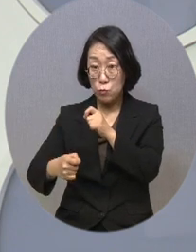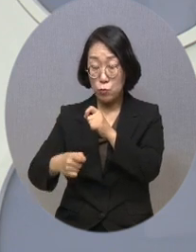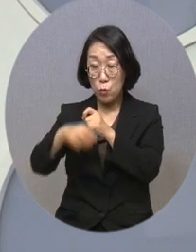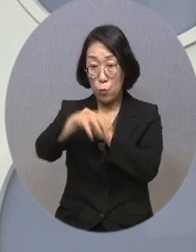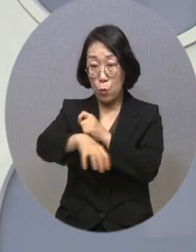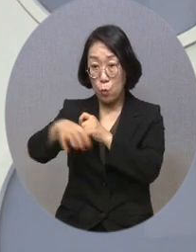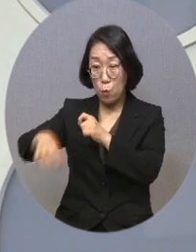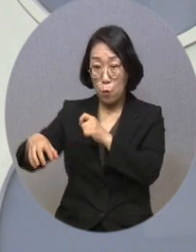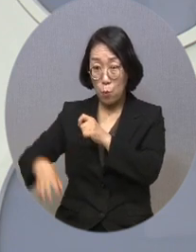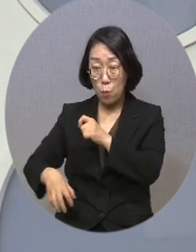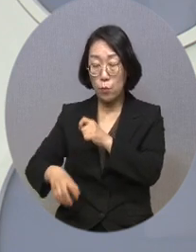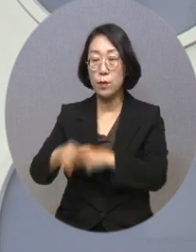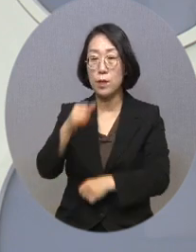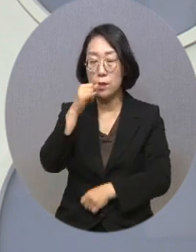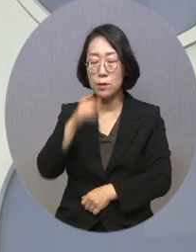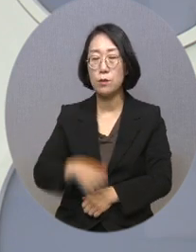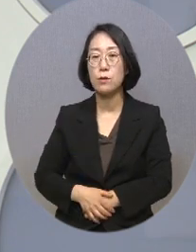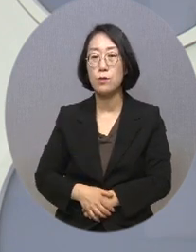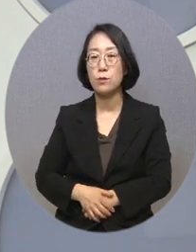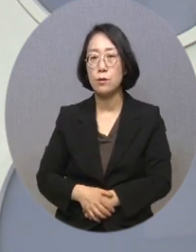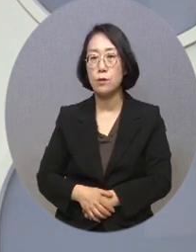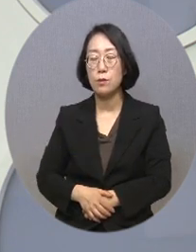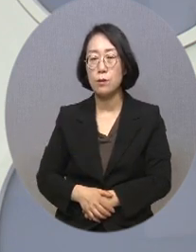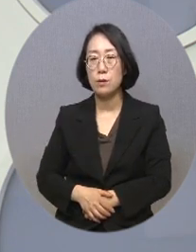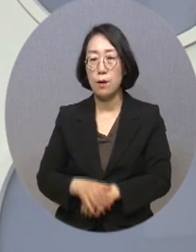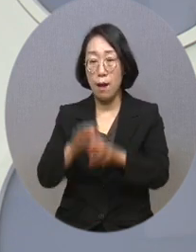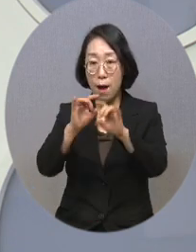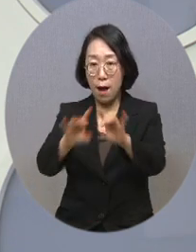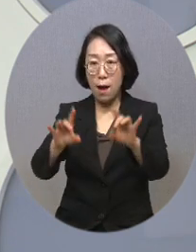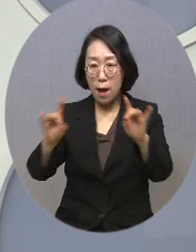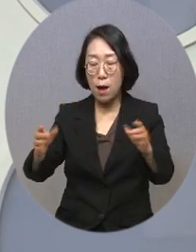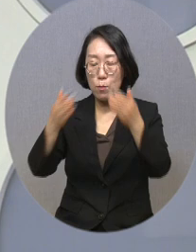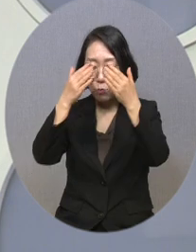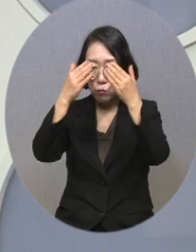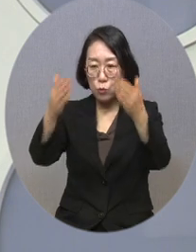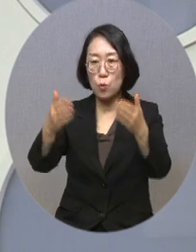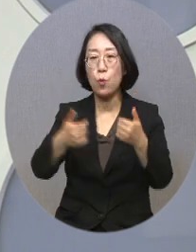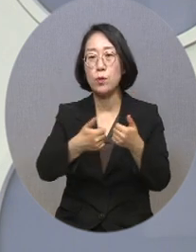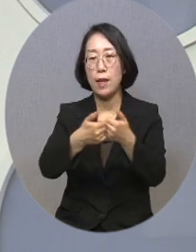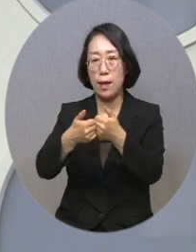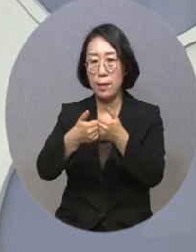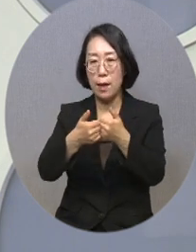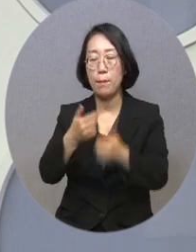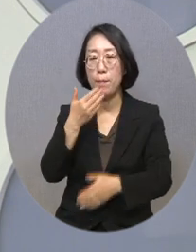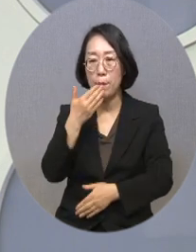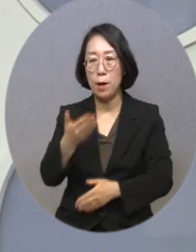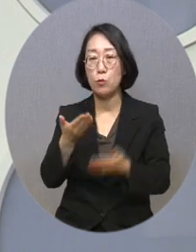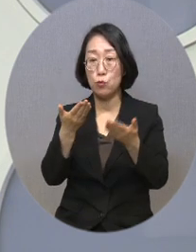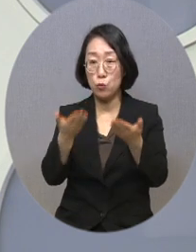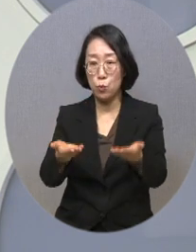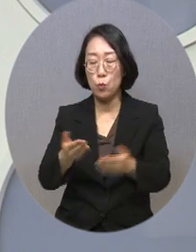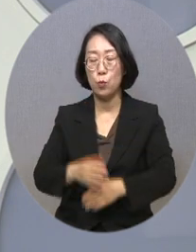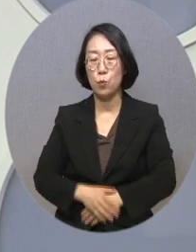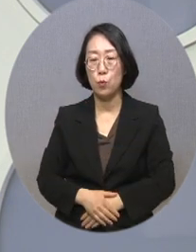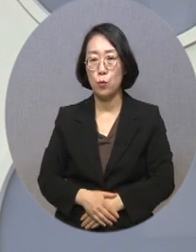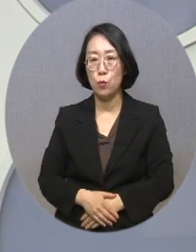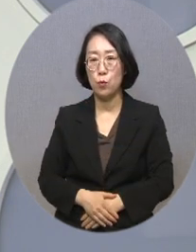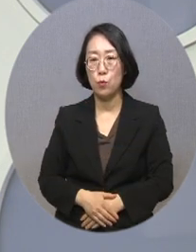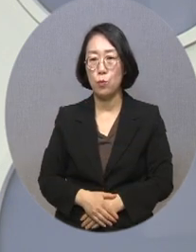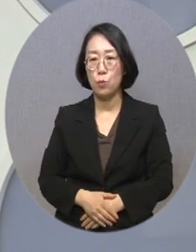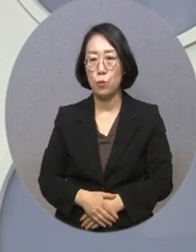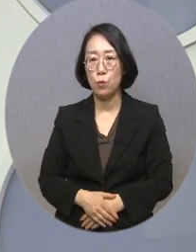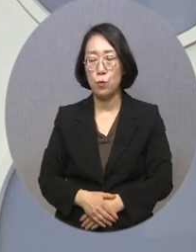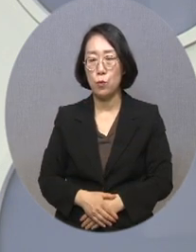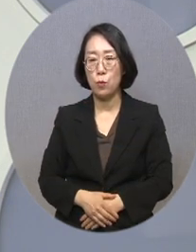있다고 말씀드렸잖아요. 그래서 지역 세무사별로 무료 세무 상담을 실시를 하고 또 우리 한국